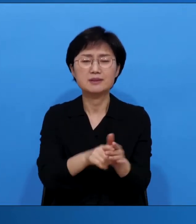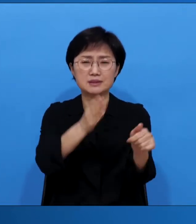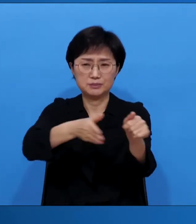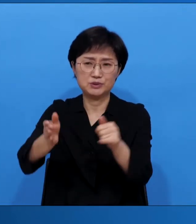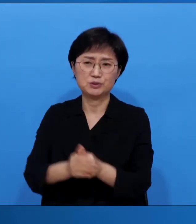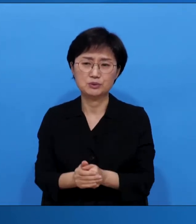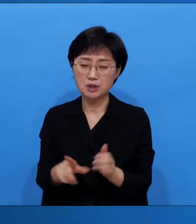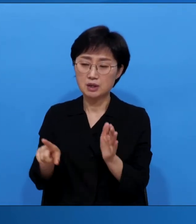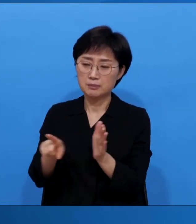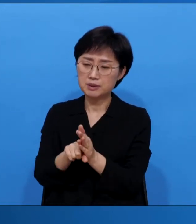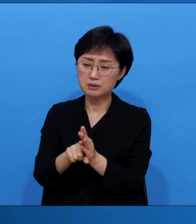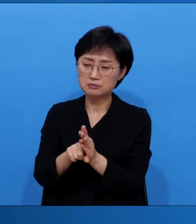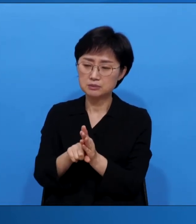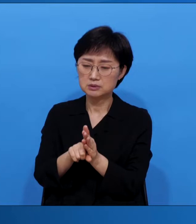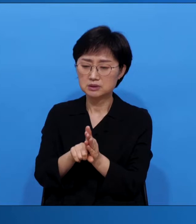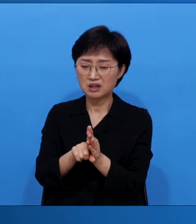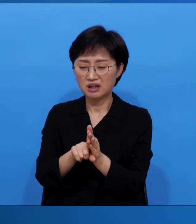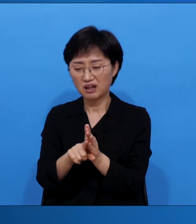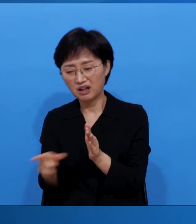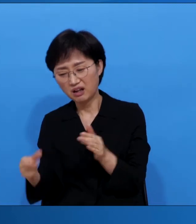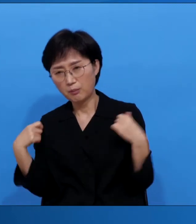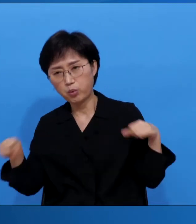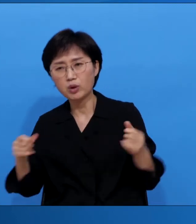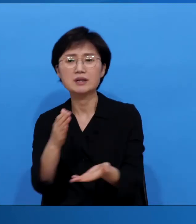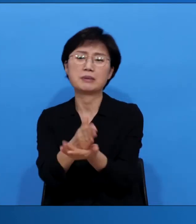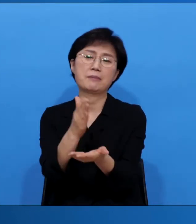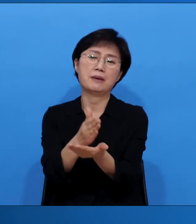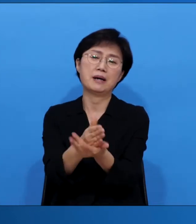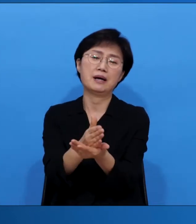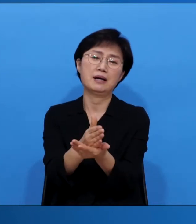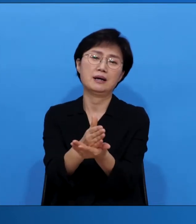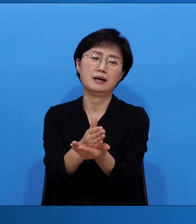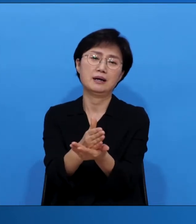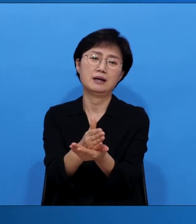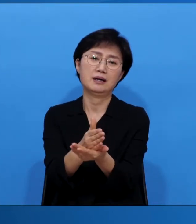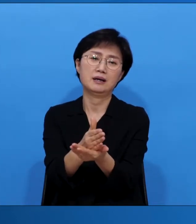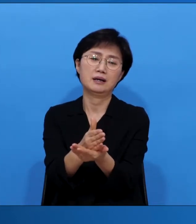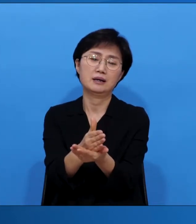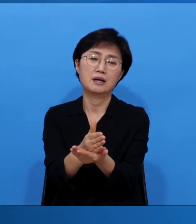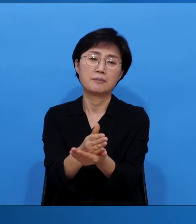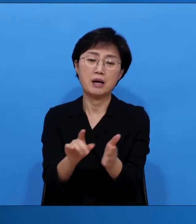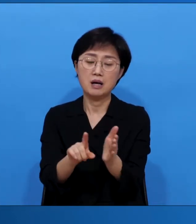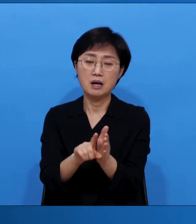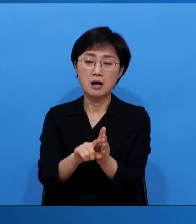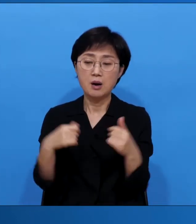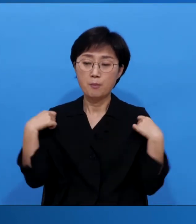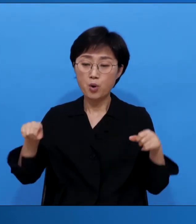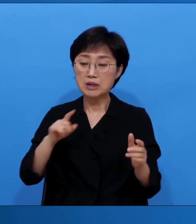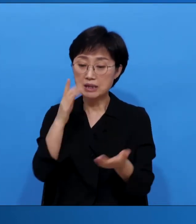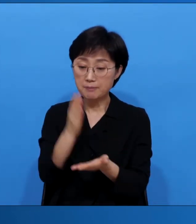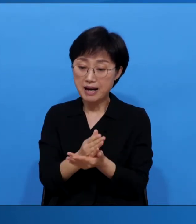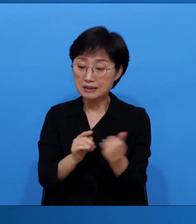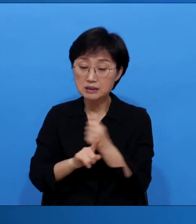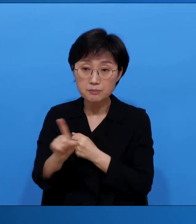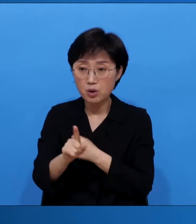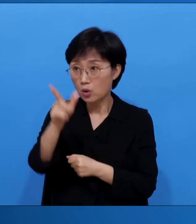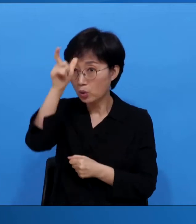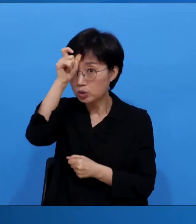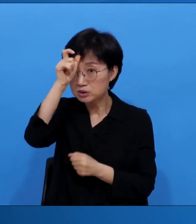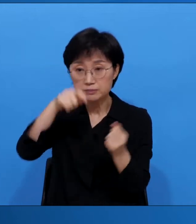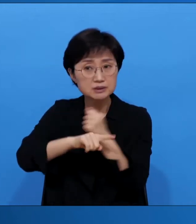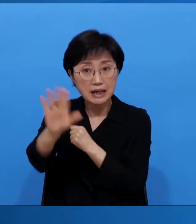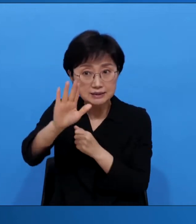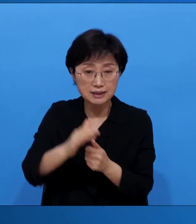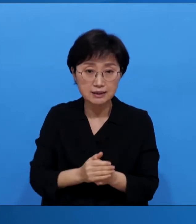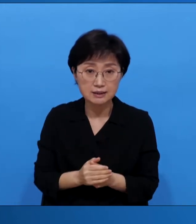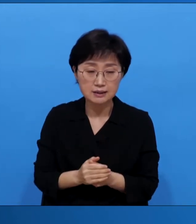포기하지 마세요. Don't give up. 포기하자는 말은 끝까지 하란 말이 아니고 내게 하나님의 역사 일어날 때까지 하라고 말이요. When I